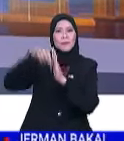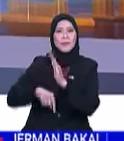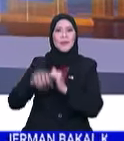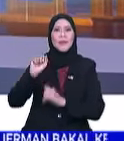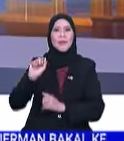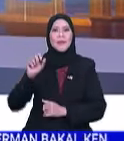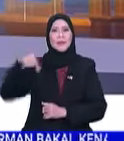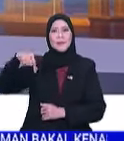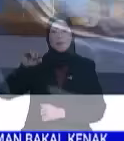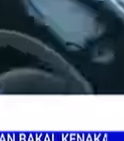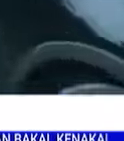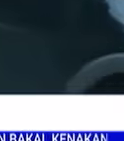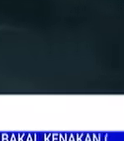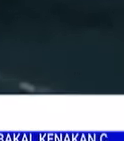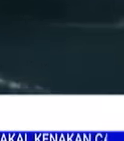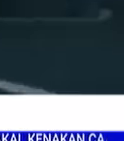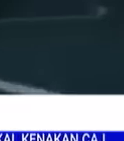Akila Arbain.